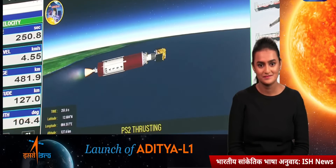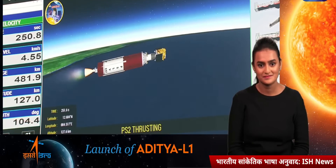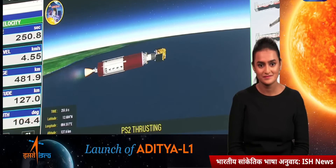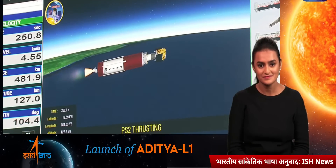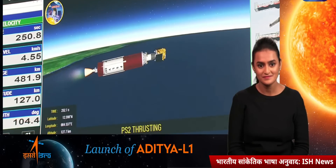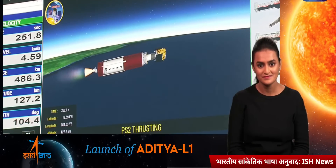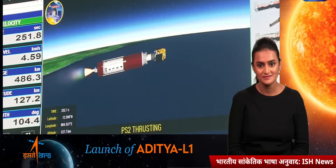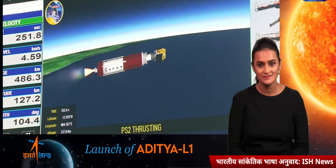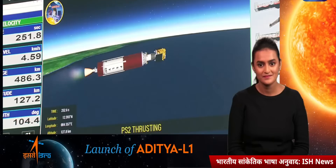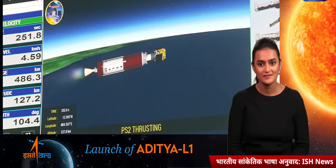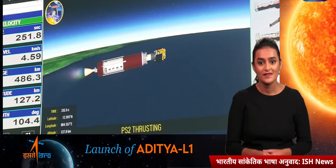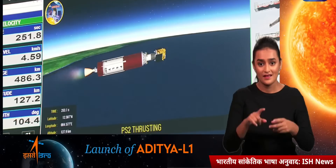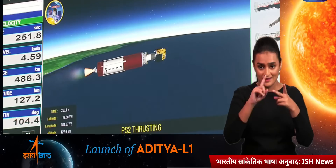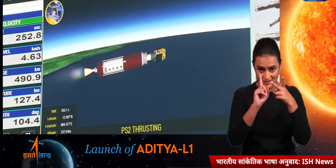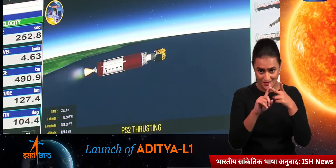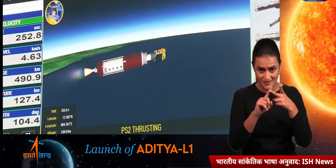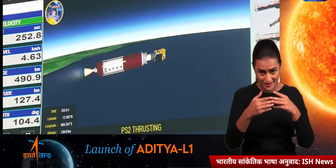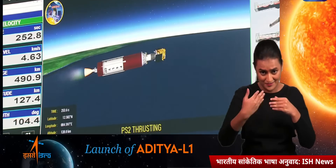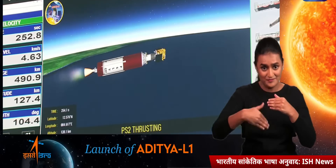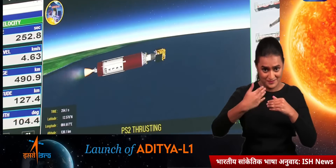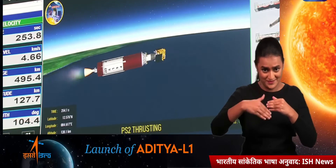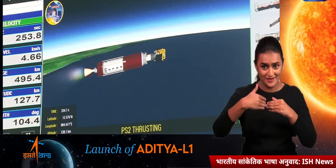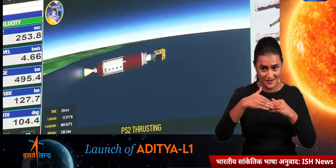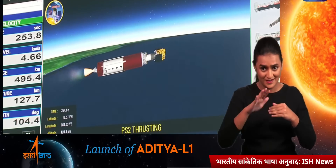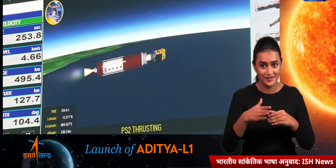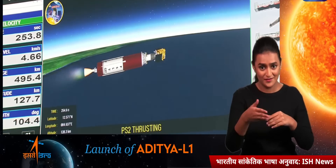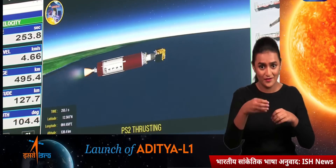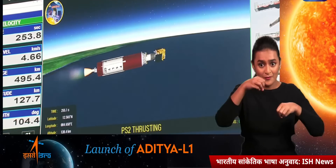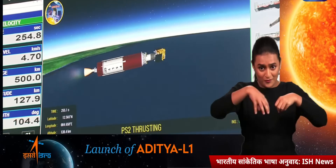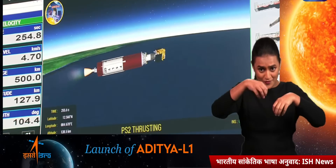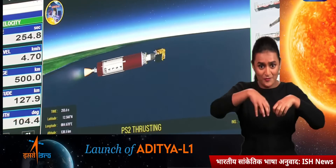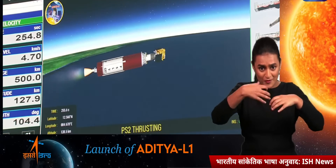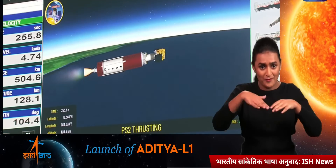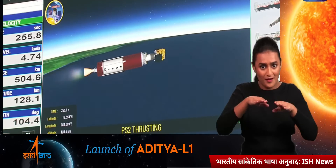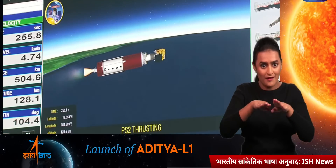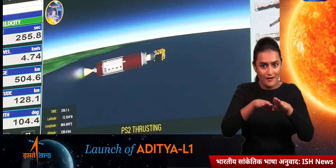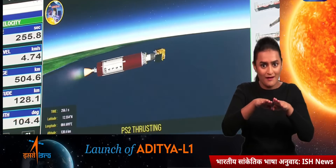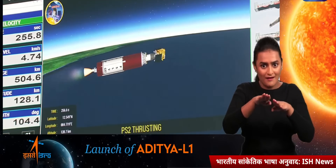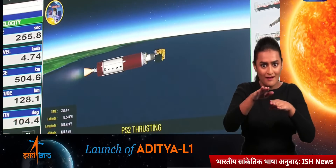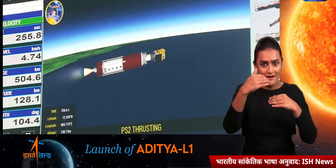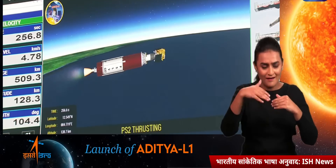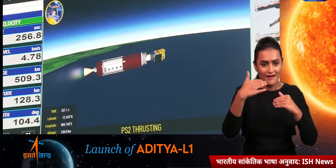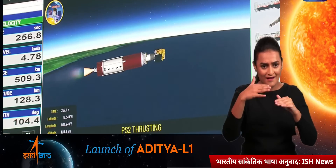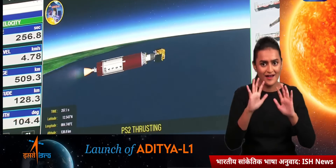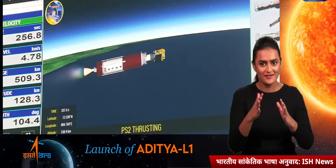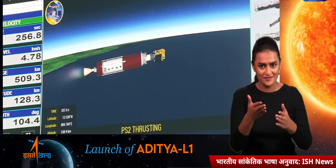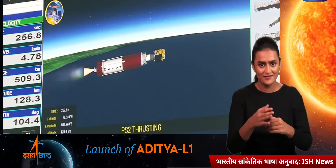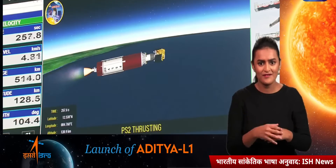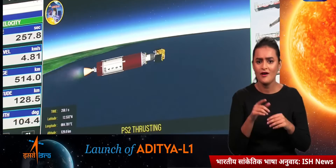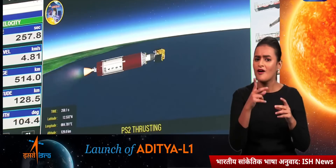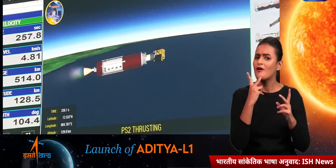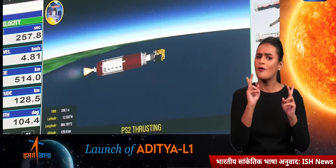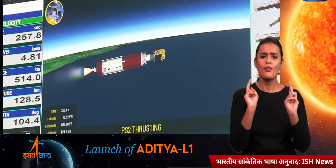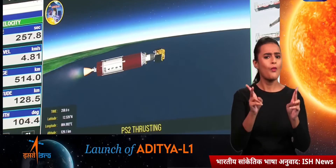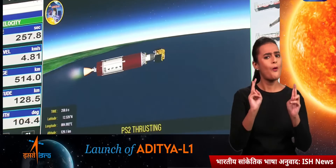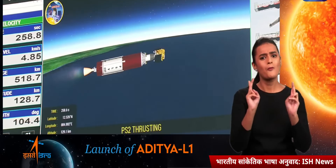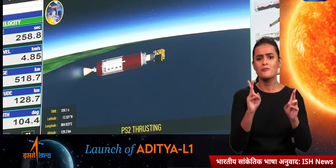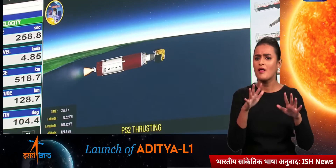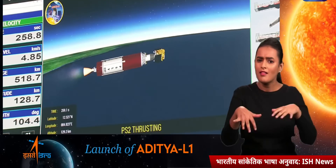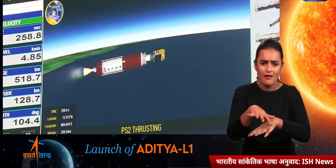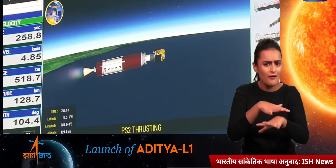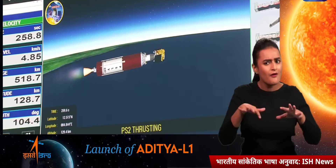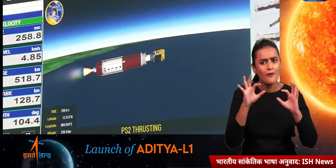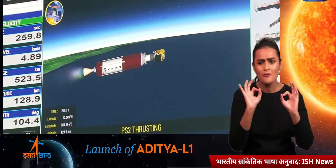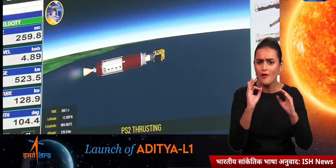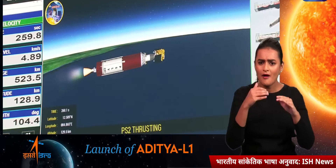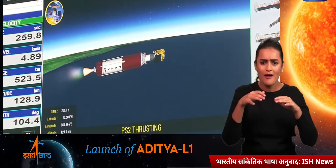द्वितीय चरण वर्तमान में प्रणोद उत्पन्न करता हुआ और यान पूरी तरह सामान्य प्रदर्शन करता हुआ अपने अनुमानित पथ की ओर बढ़ रहा